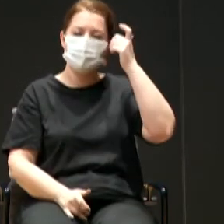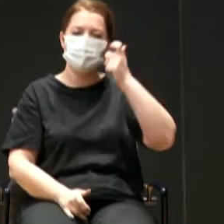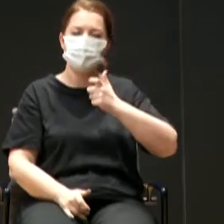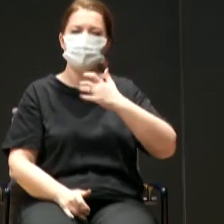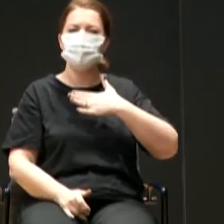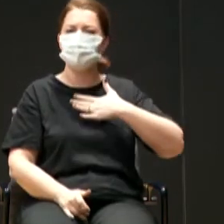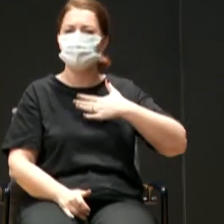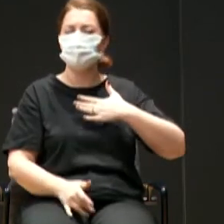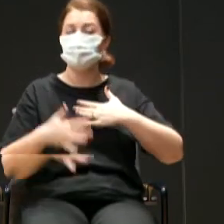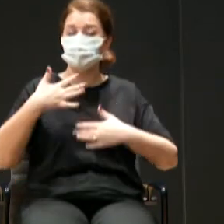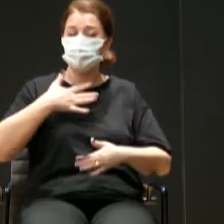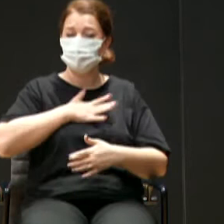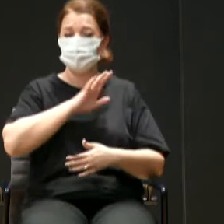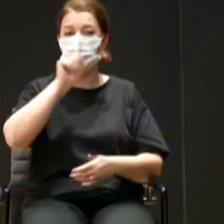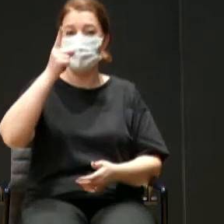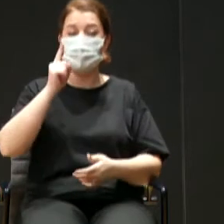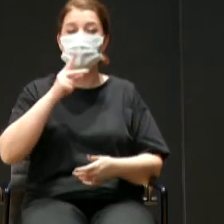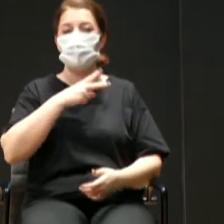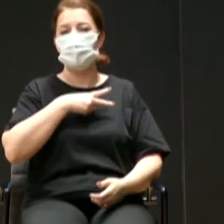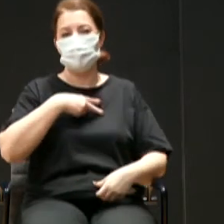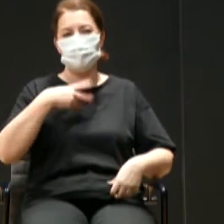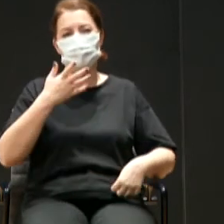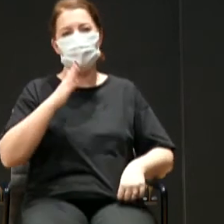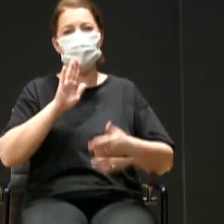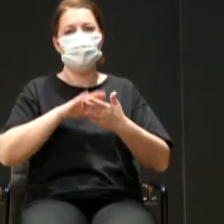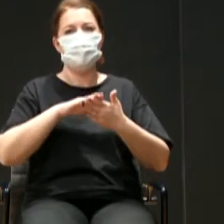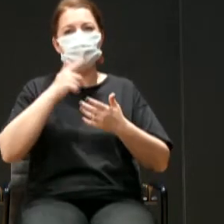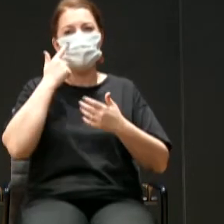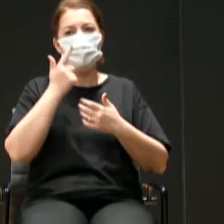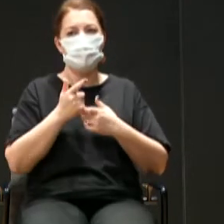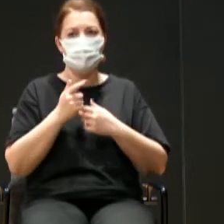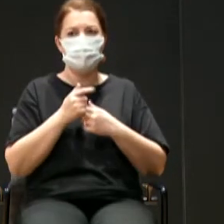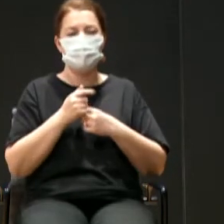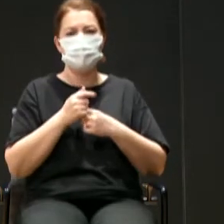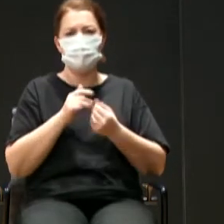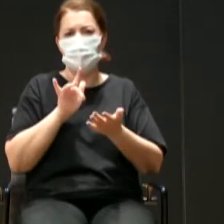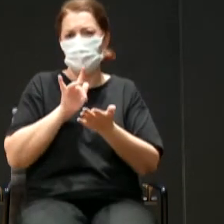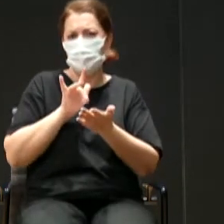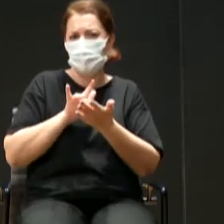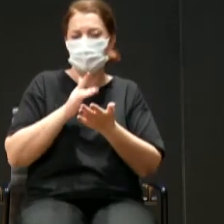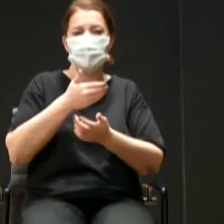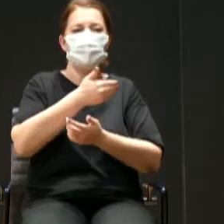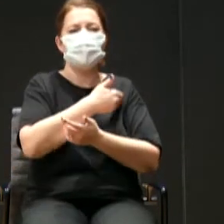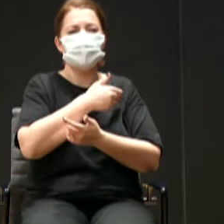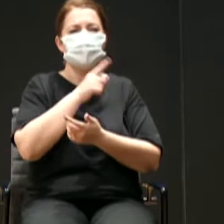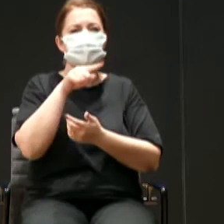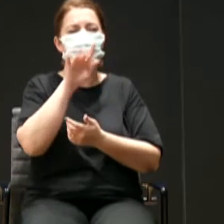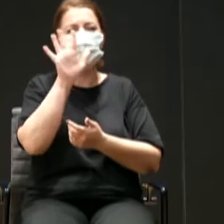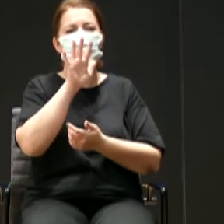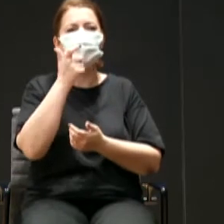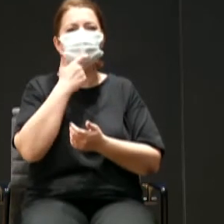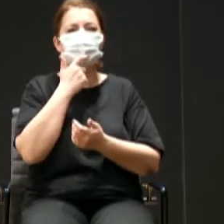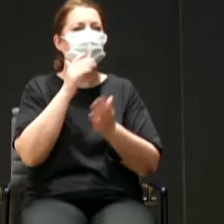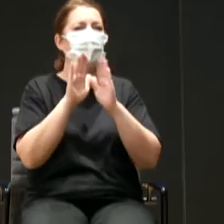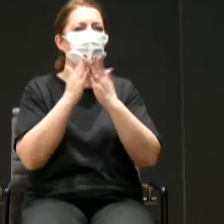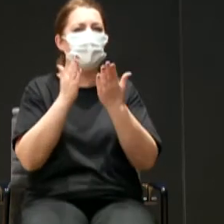Cumhuriyet Halk Partisi'nin yönettiği belediyeler. Ya arkadaşlar bakın. Ya ortada zaten vatandaş sizin 50 yıllık karneniz